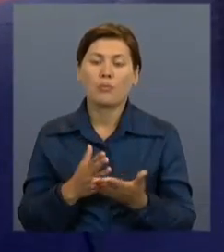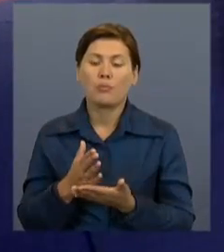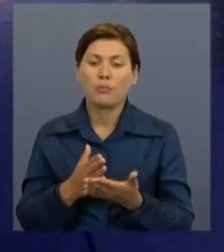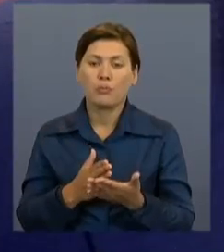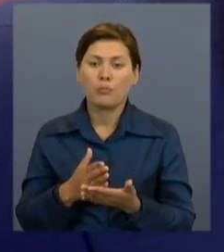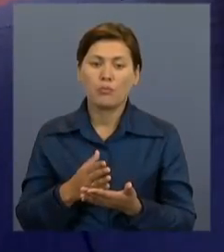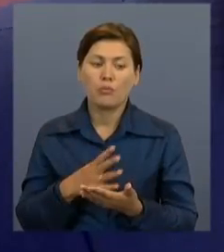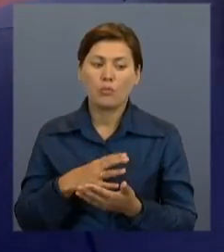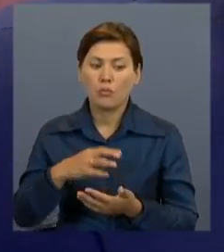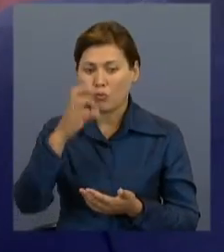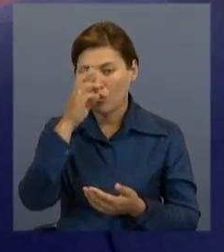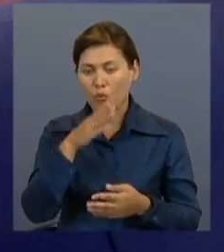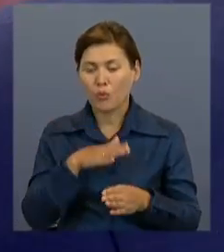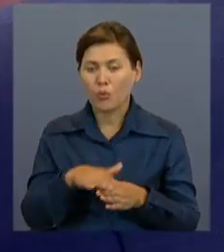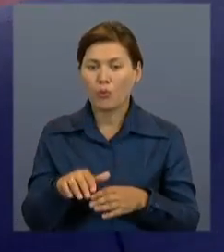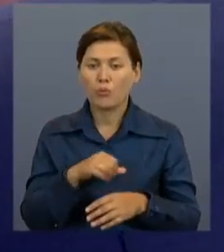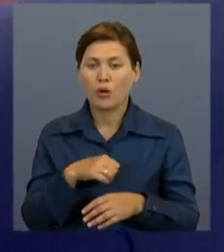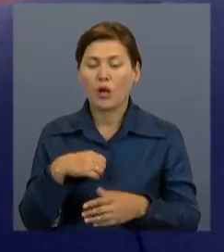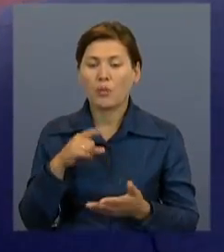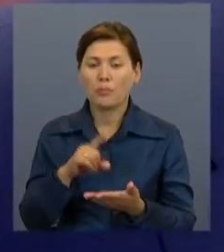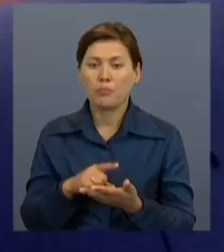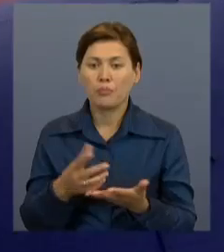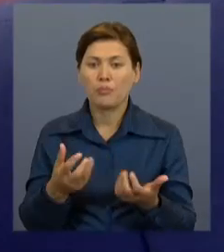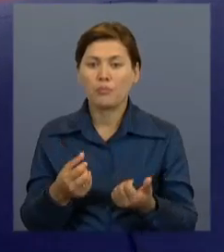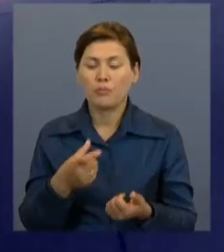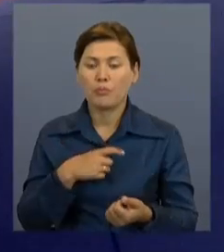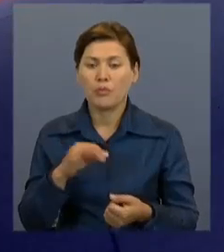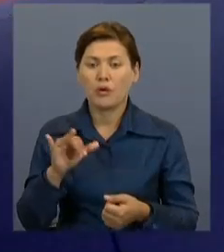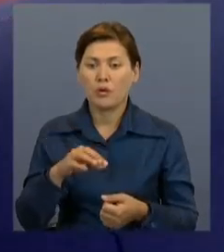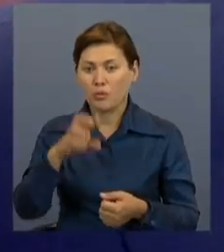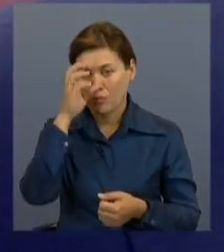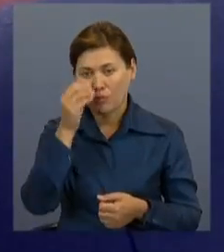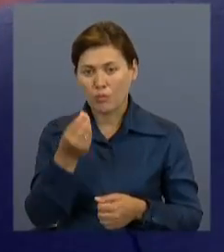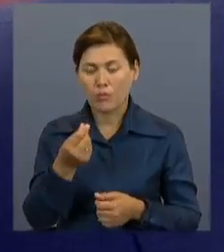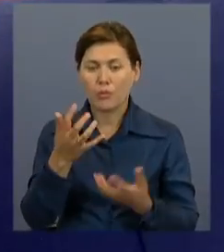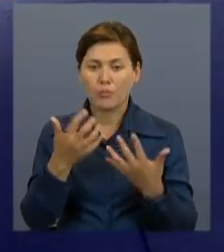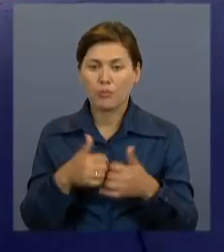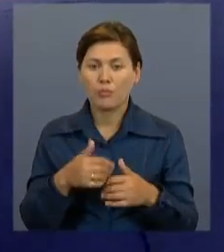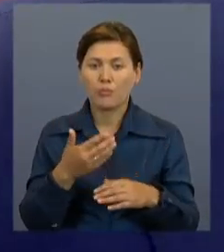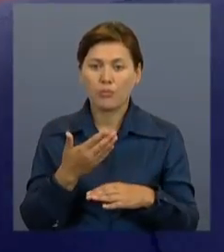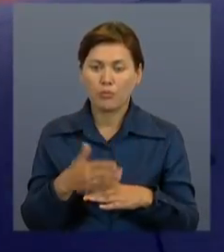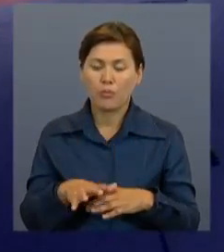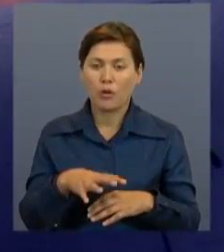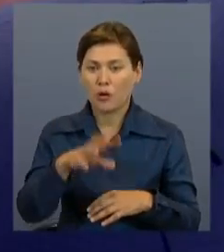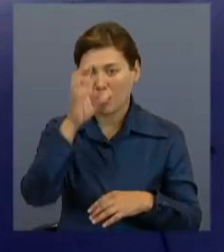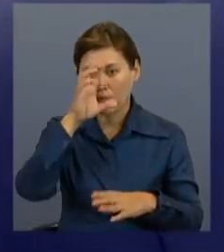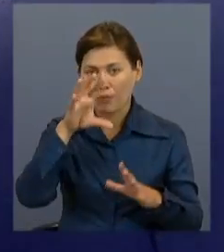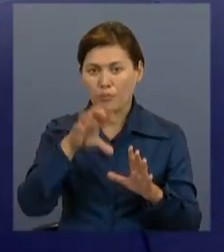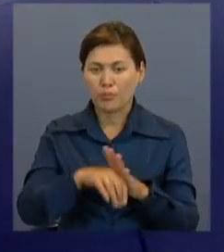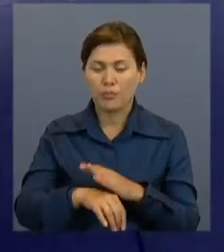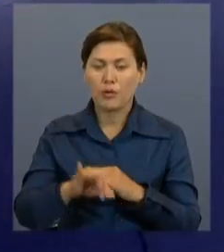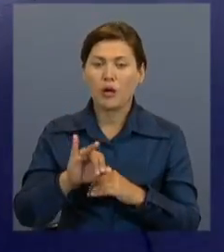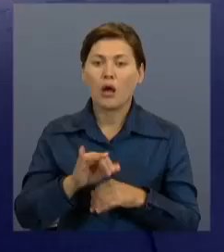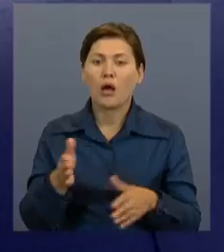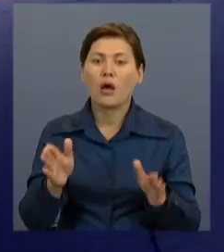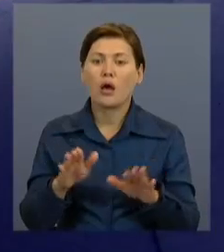қызметтің түрлерін ертең мемлекет толық қанды өзінің міндетіне алады. Ол бюджеттің есебінен, мемлекеттік бюджеттің есебінен. Ал